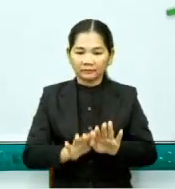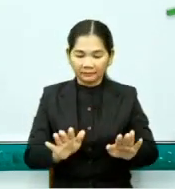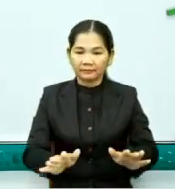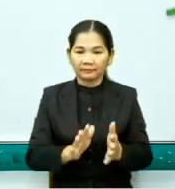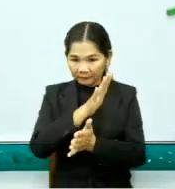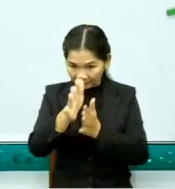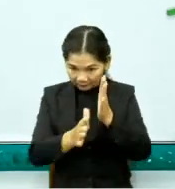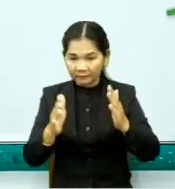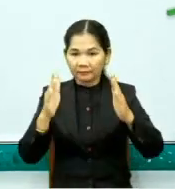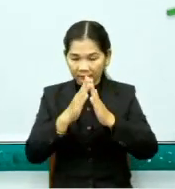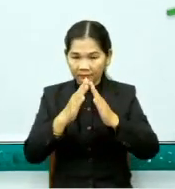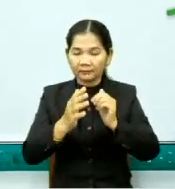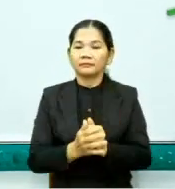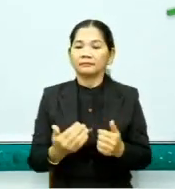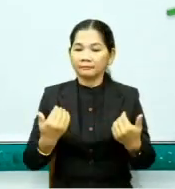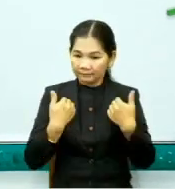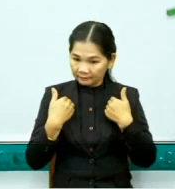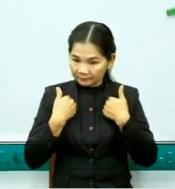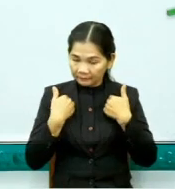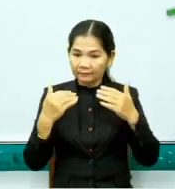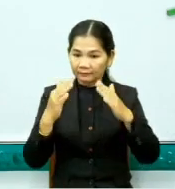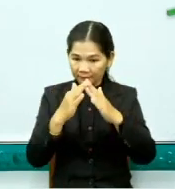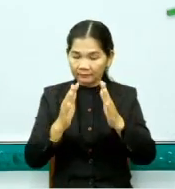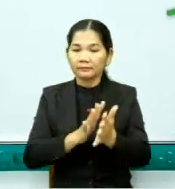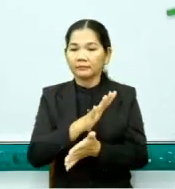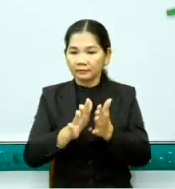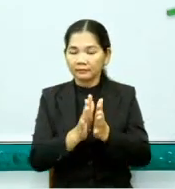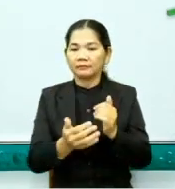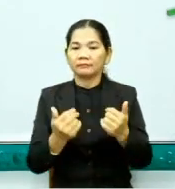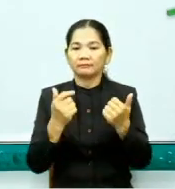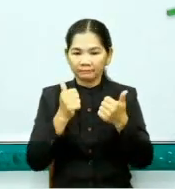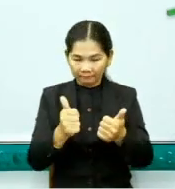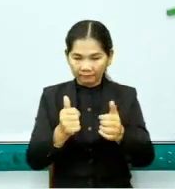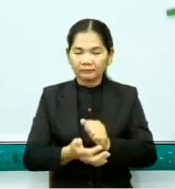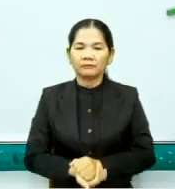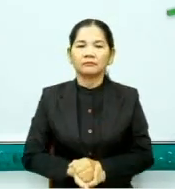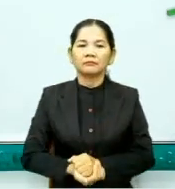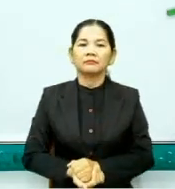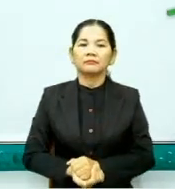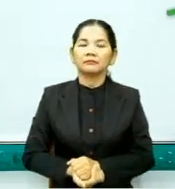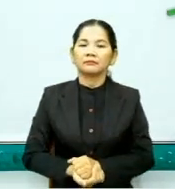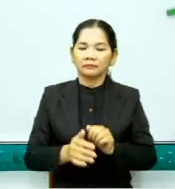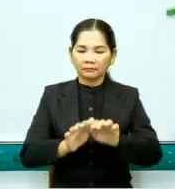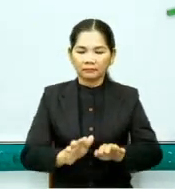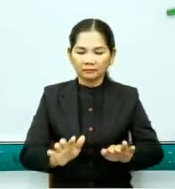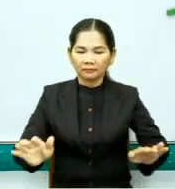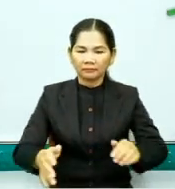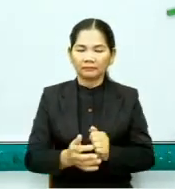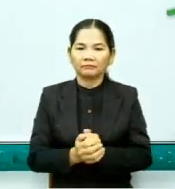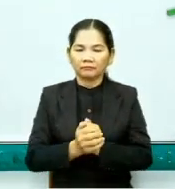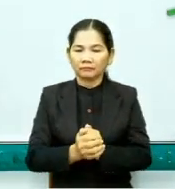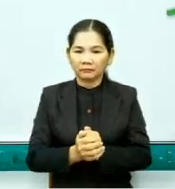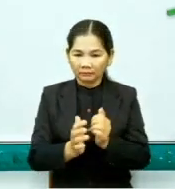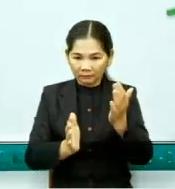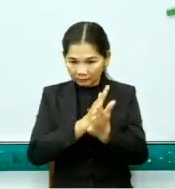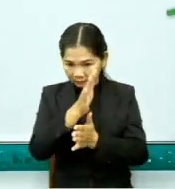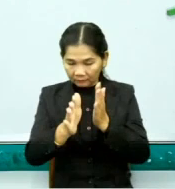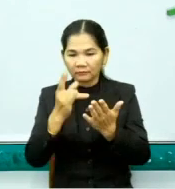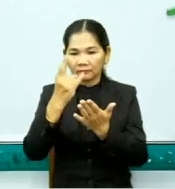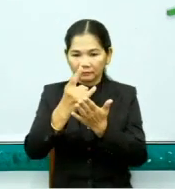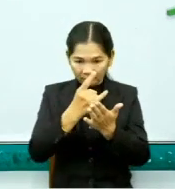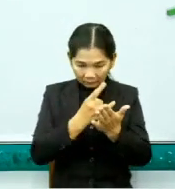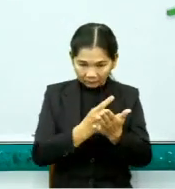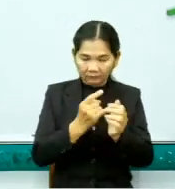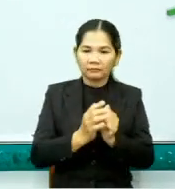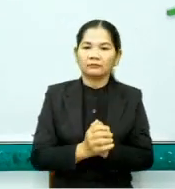ăn mê riêng bằng thai em nợp tìa đại tế chả là ơn á chả con tặng ác nghĩa cứ ban ăn mê riêng bằng